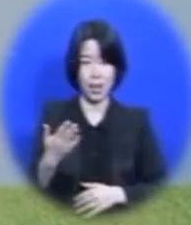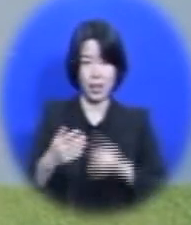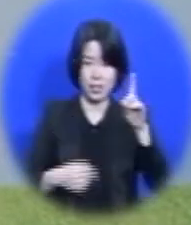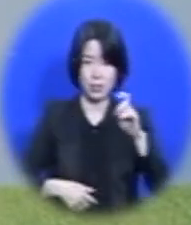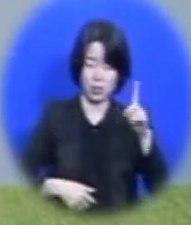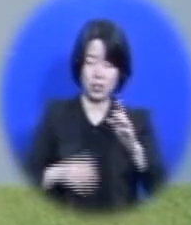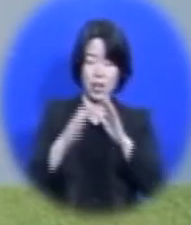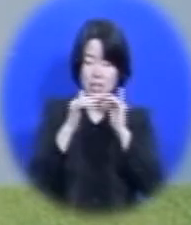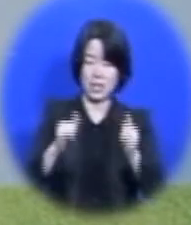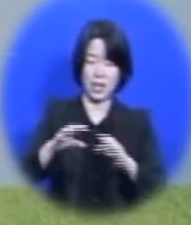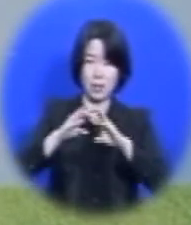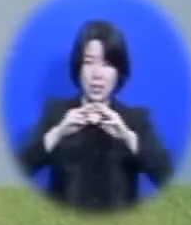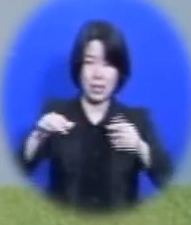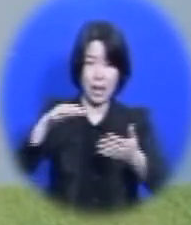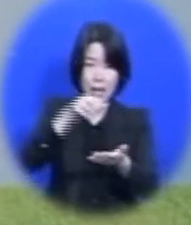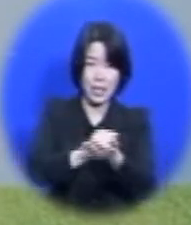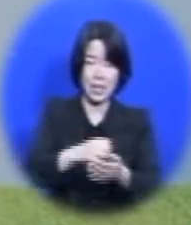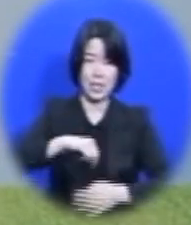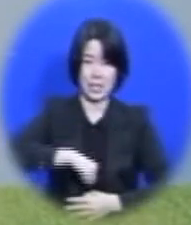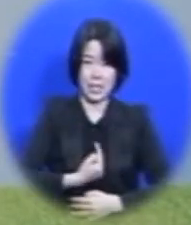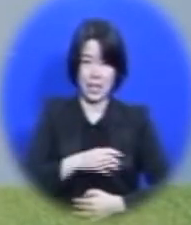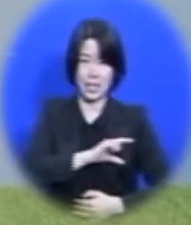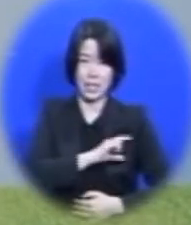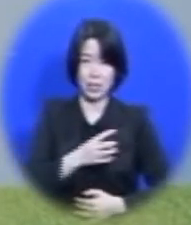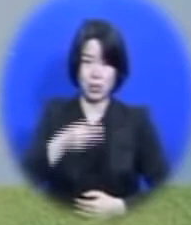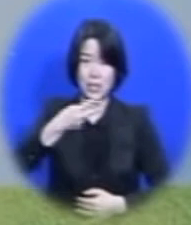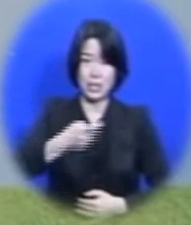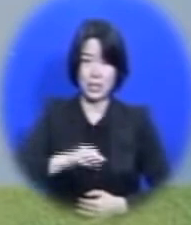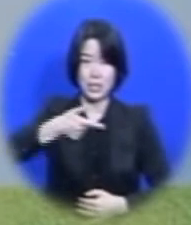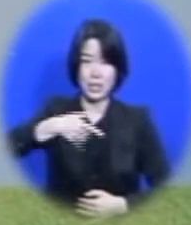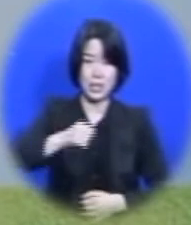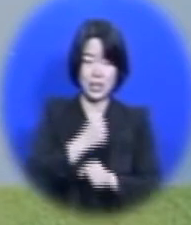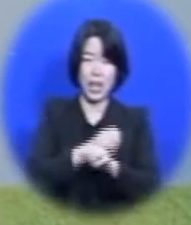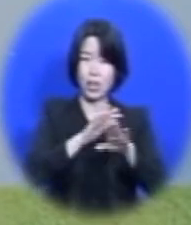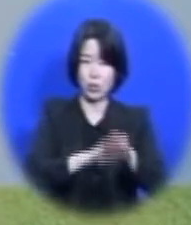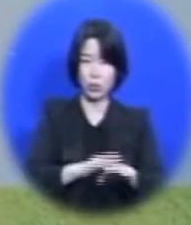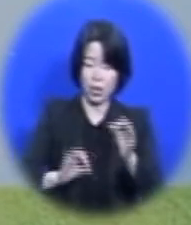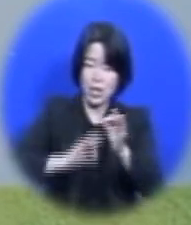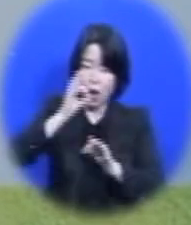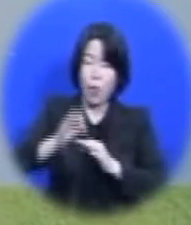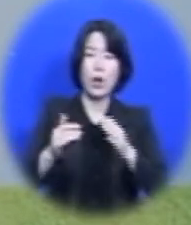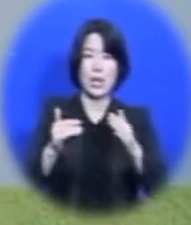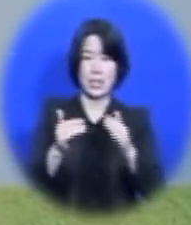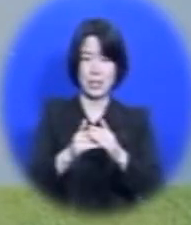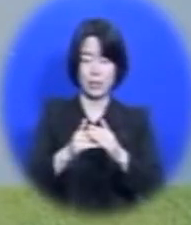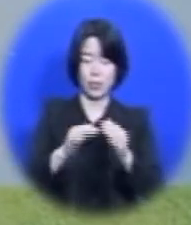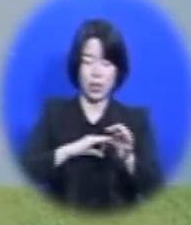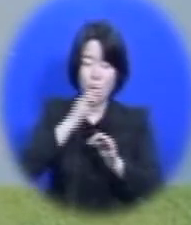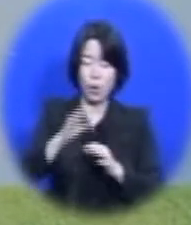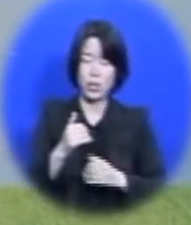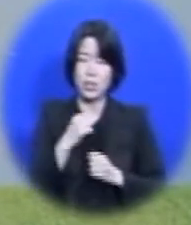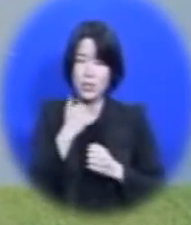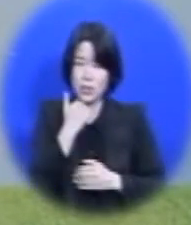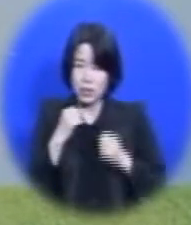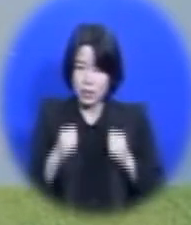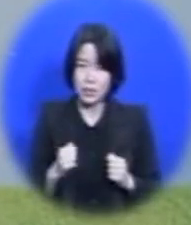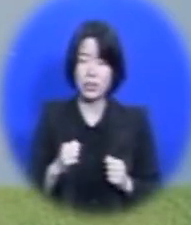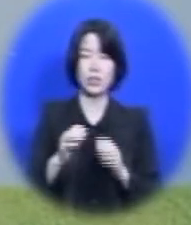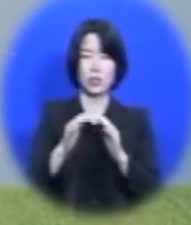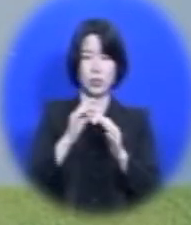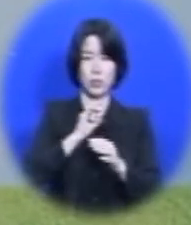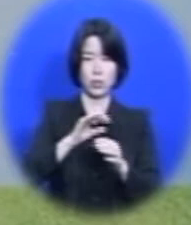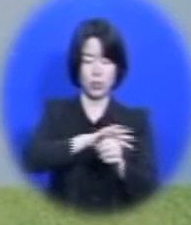땅을 차지하여 제 이름으로 등기를 해두었어도 그들의 영원한 집, 그들이 영원히 머물 곳은 오직